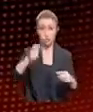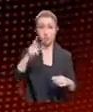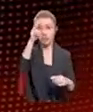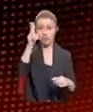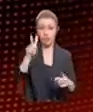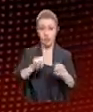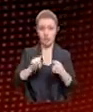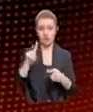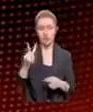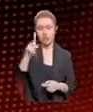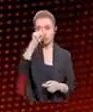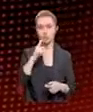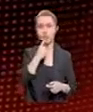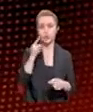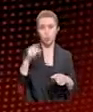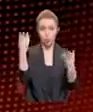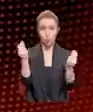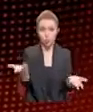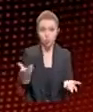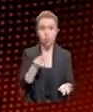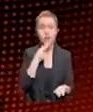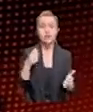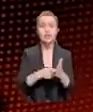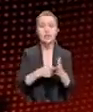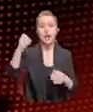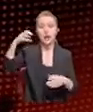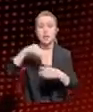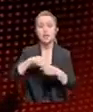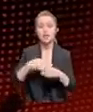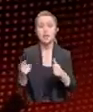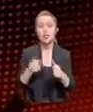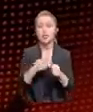yüzyılında bu mu oldu şimdi? Hani kadının adı bile AK Parti'den önce yoktu.